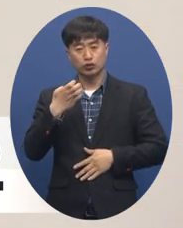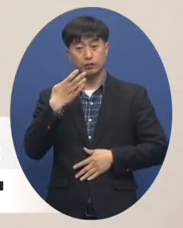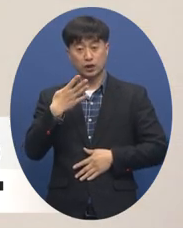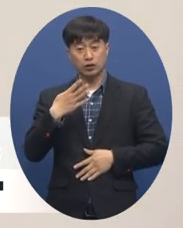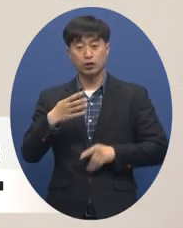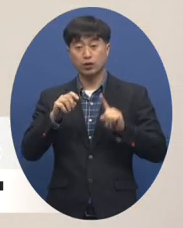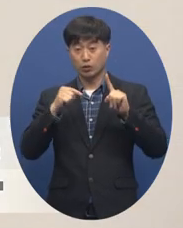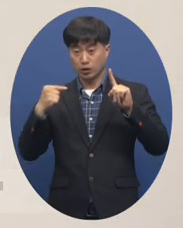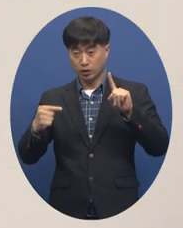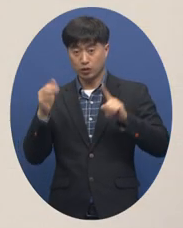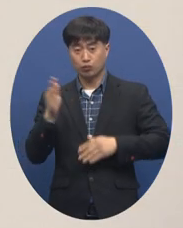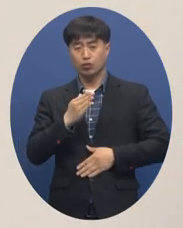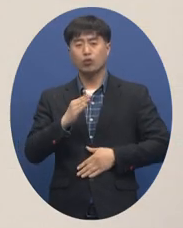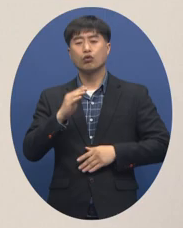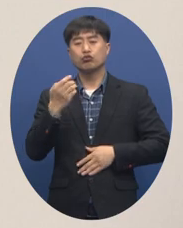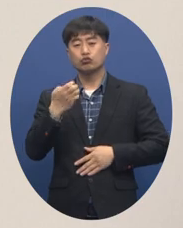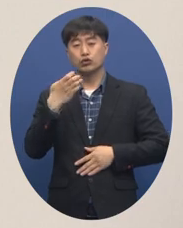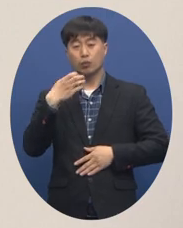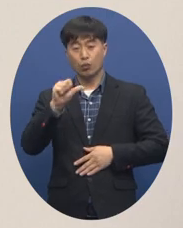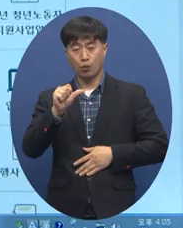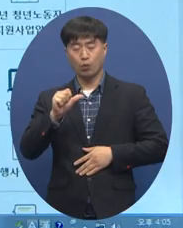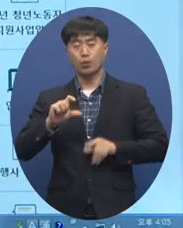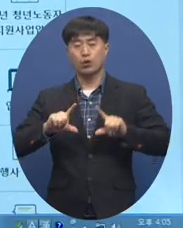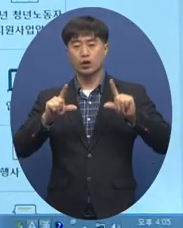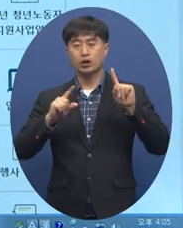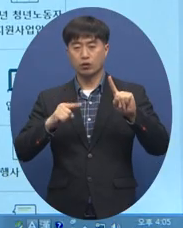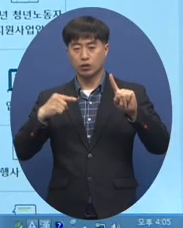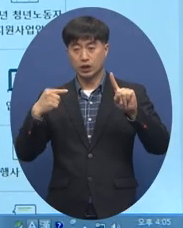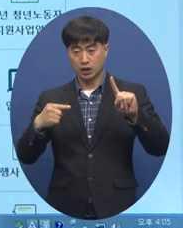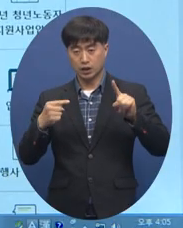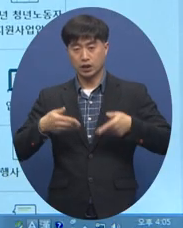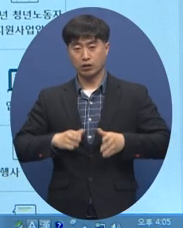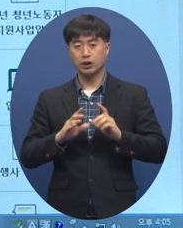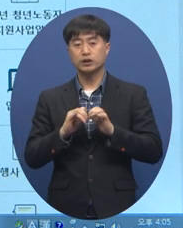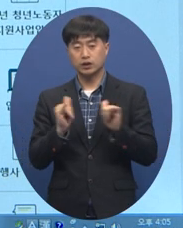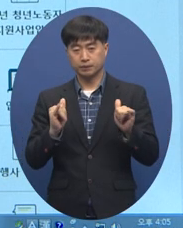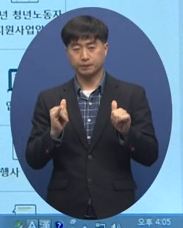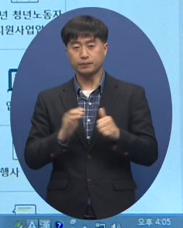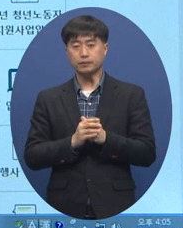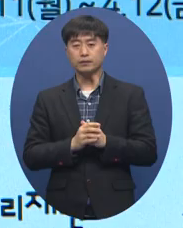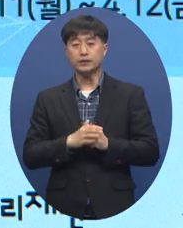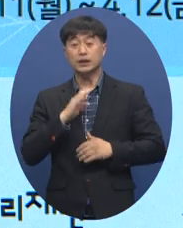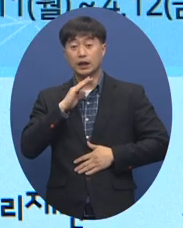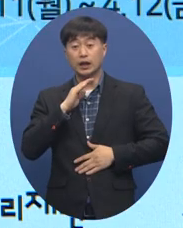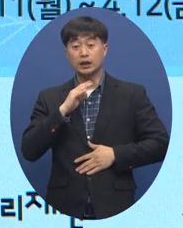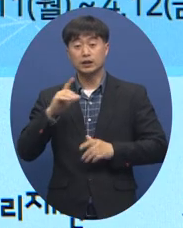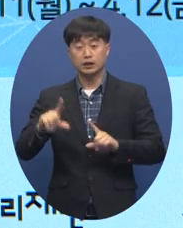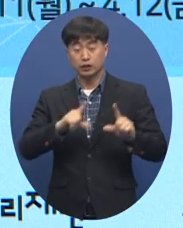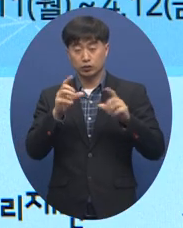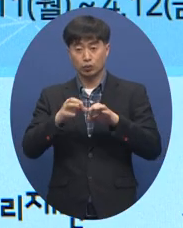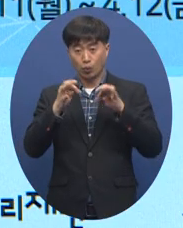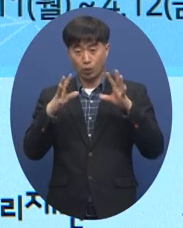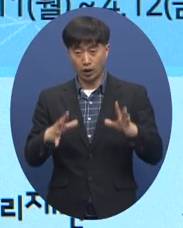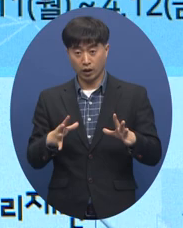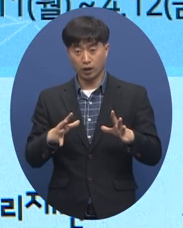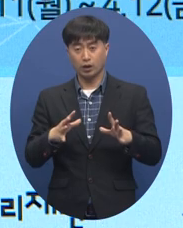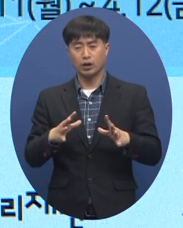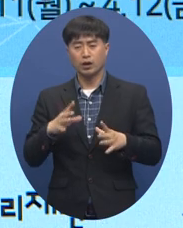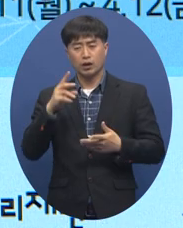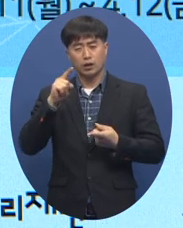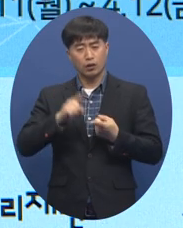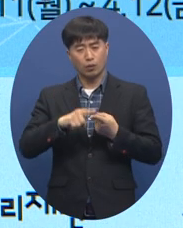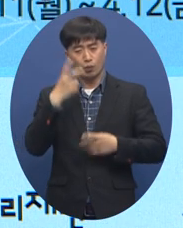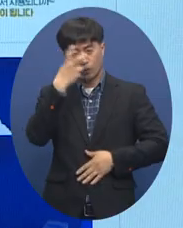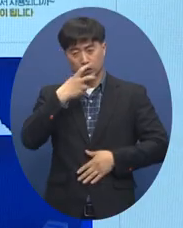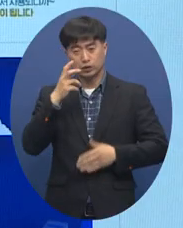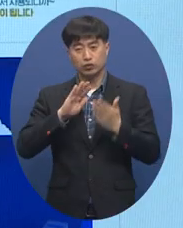1월 2일생부터 1995년 1월 1일 출생자이며 연령 및 거주 기간 등 충족 여부 확인